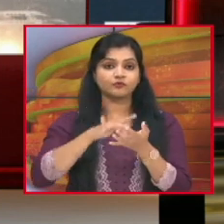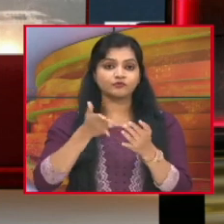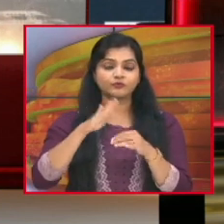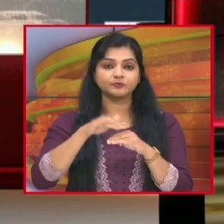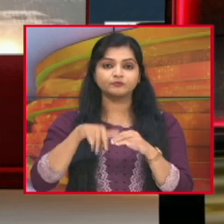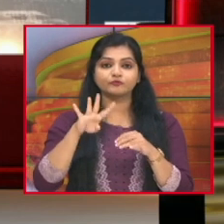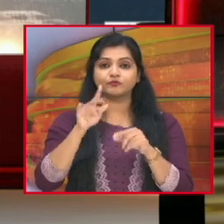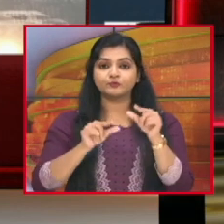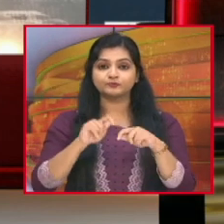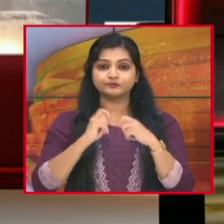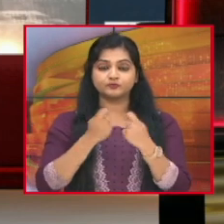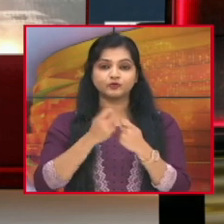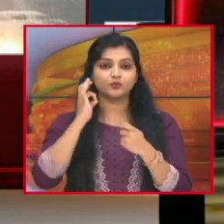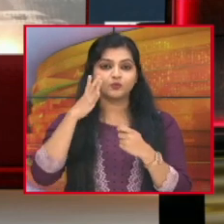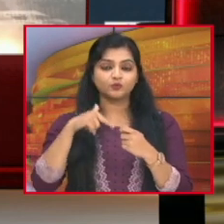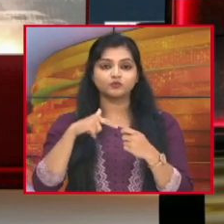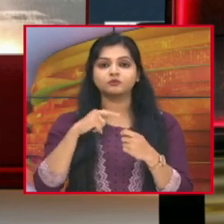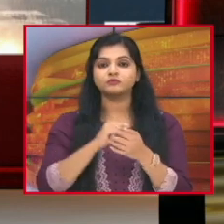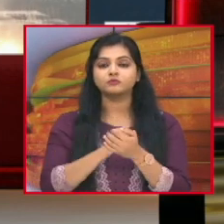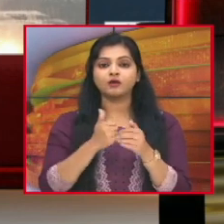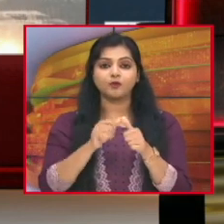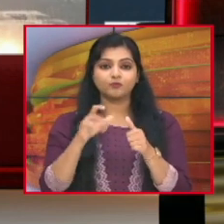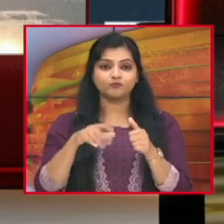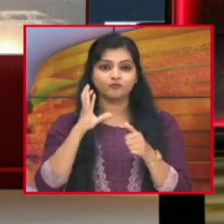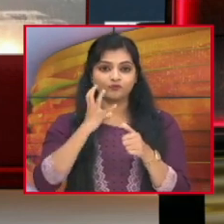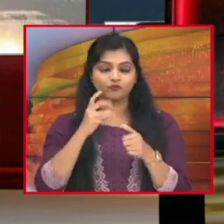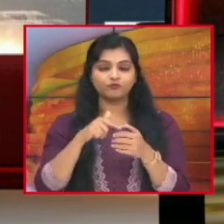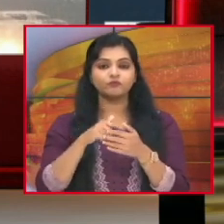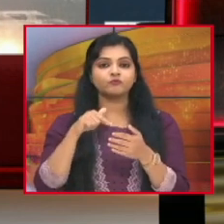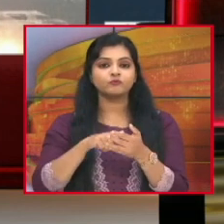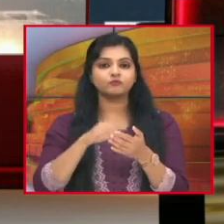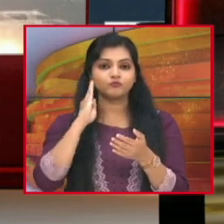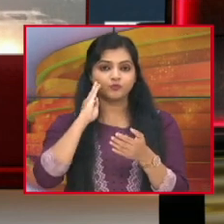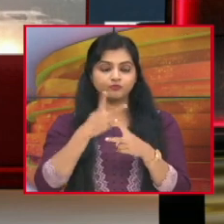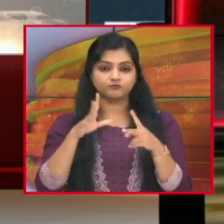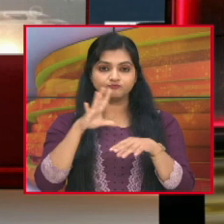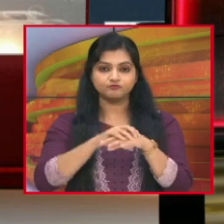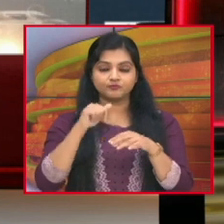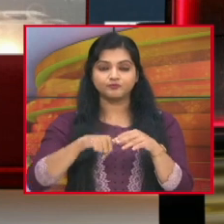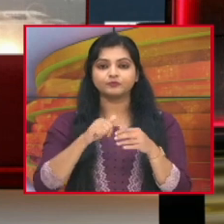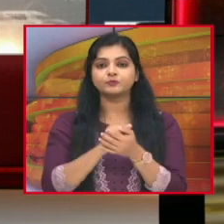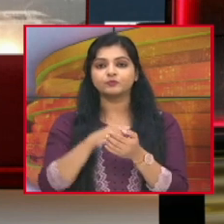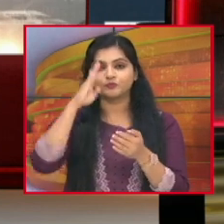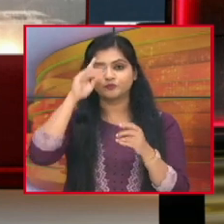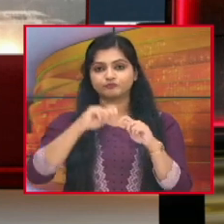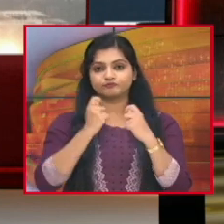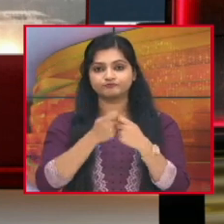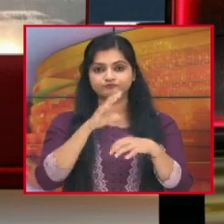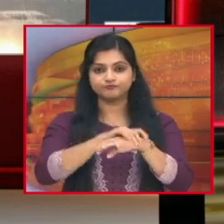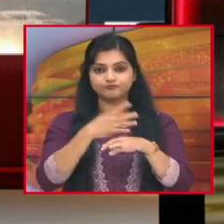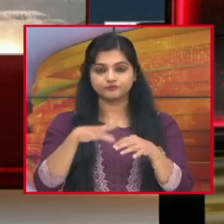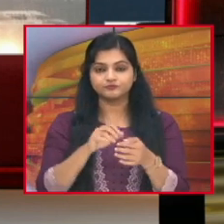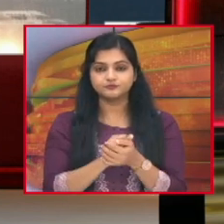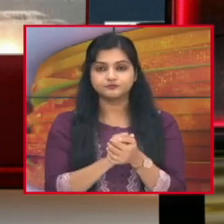സ്വർണവും ഐഫോണുകളും തട്ടിയെടുക്കാനെത്തിയത്. ആസൂത്രണത്തിനിടെ വിമാനത്താവളത്തിൽ നിന്നാണ് സംഘത്തെ പോലീസ് പിടികൂടിയത്. മുബഷീർ പി അക്ബർ ചേരുന്നുണ്ട് മലപ്പുറത്ത്